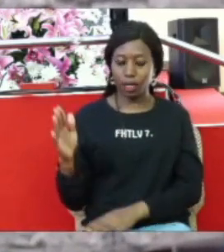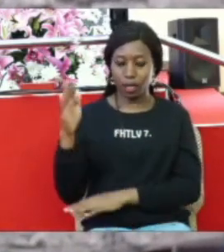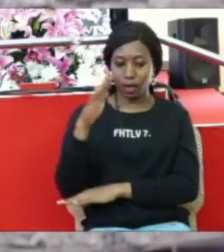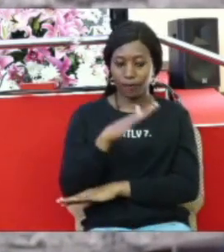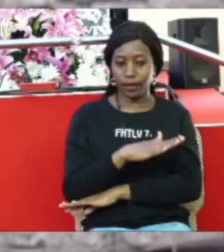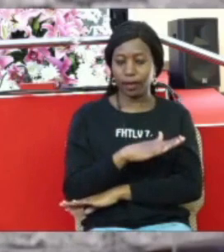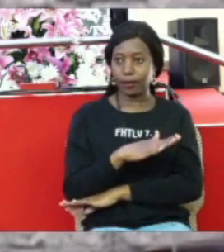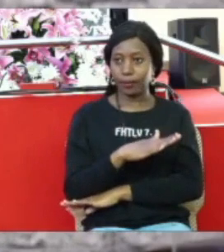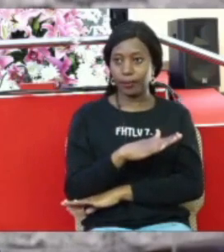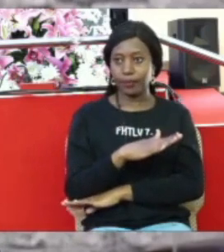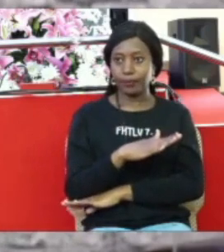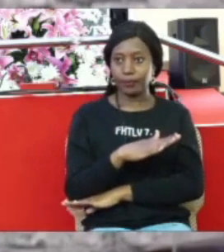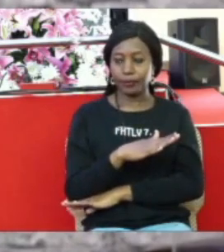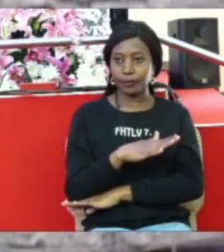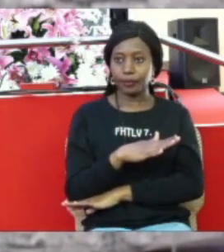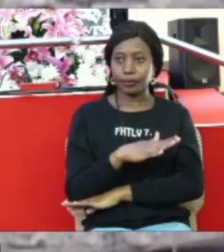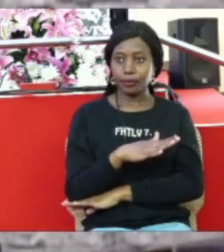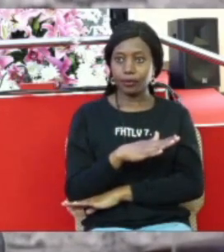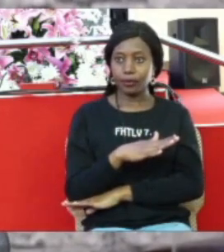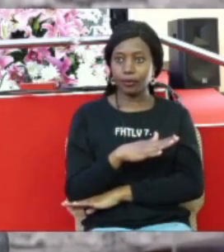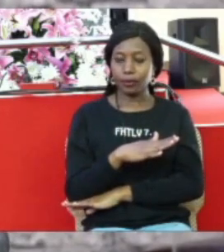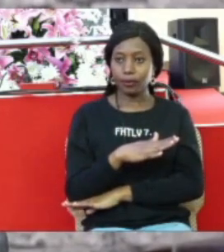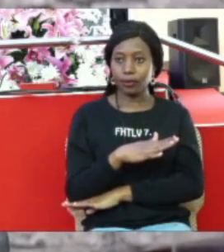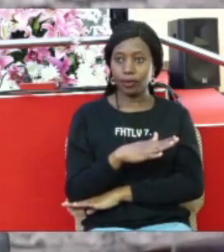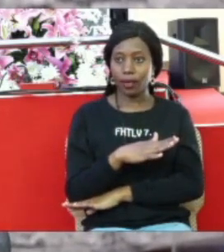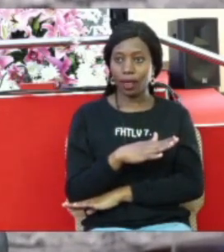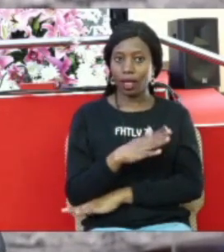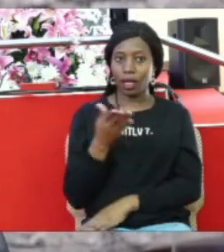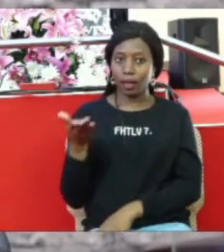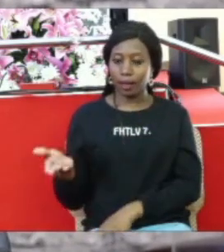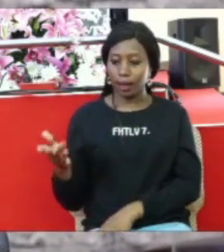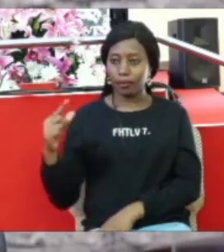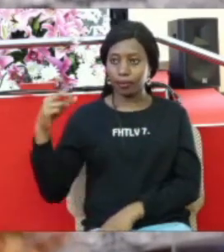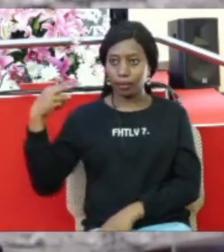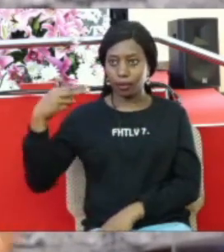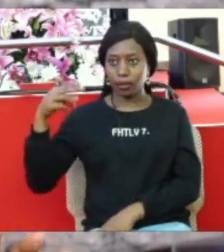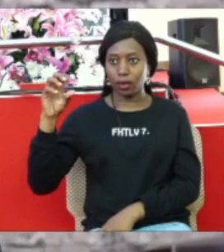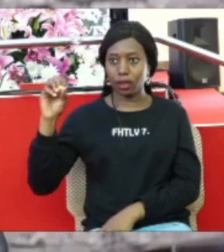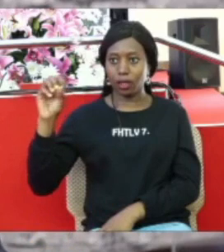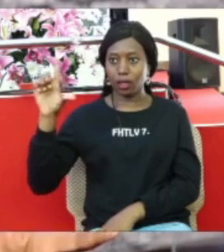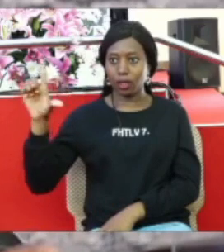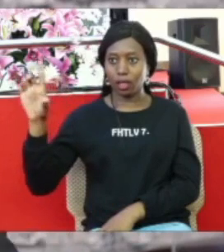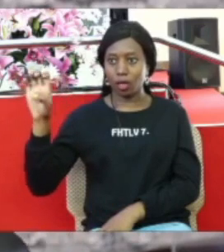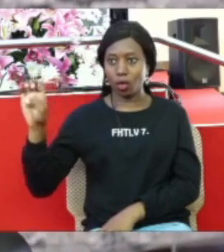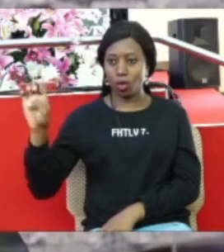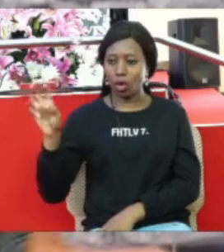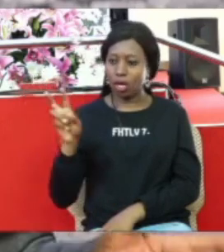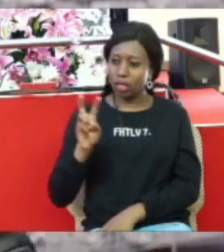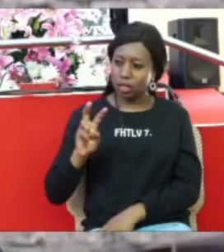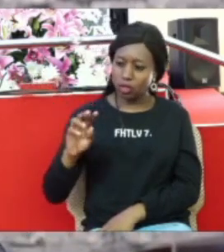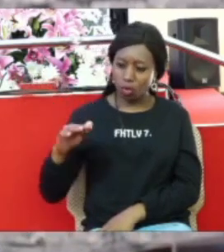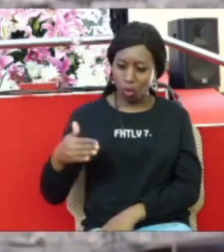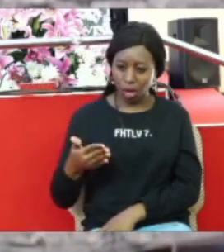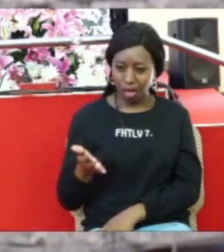kuna katuma kidogo. Pale, hiyo shimo ilikuwa karibu hapo. Akakuta kuna nyoka ambaye si kanyoka, ni